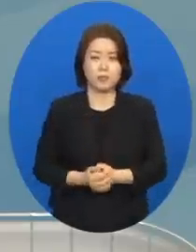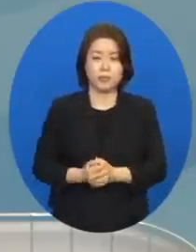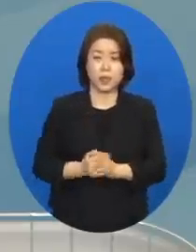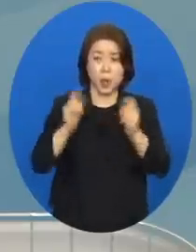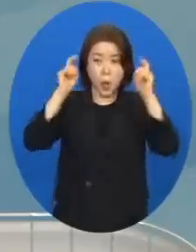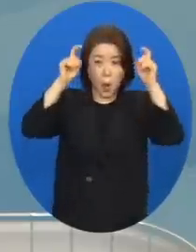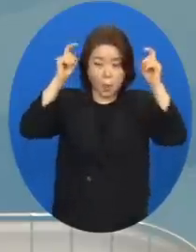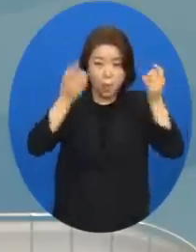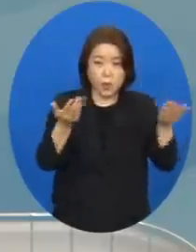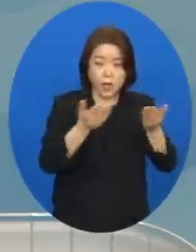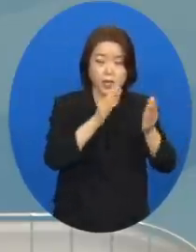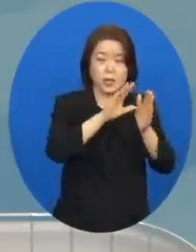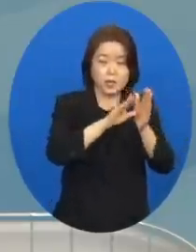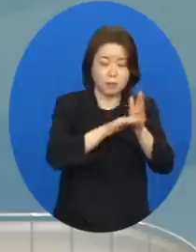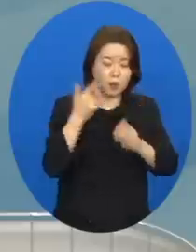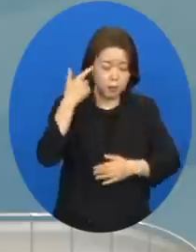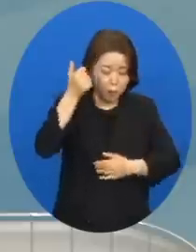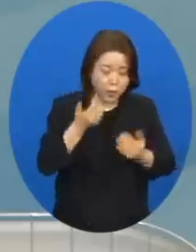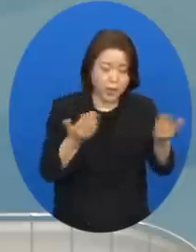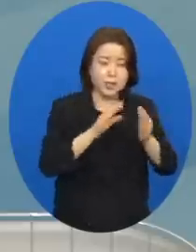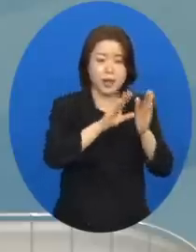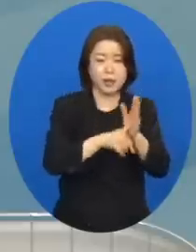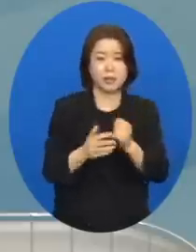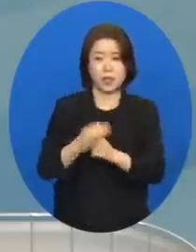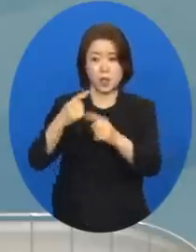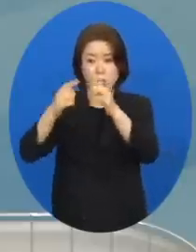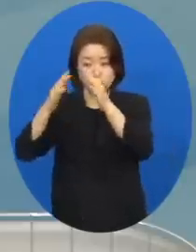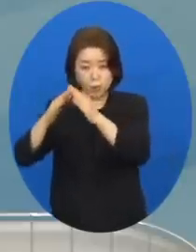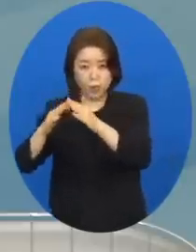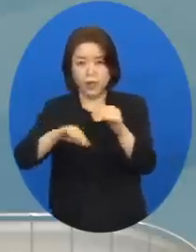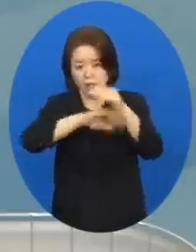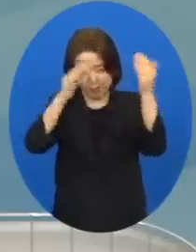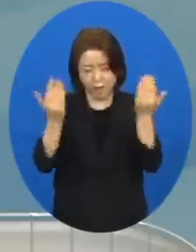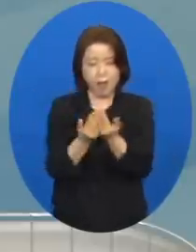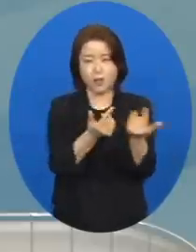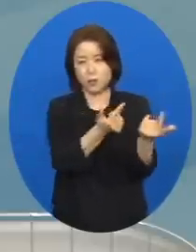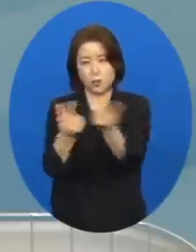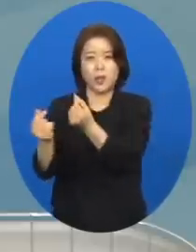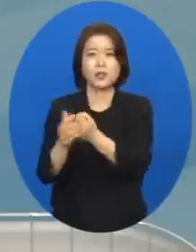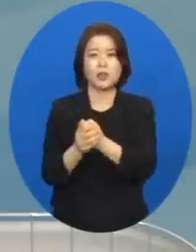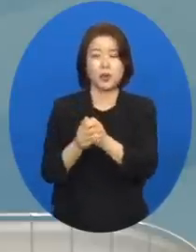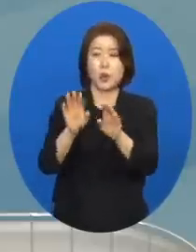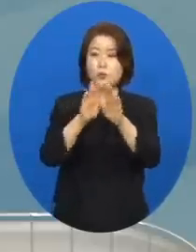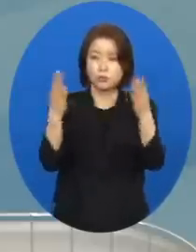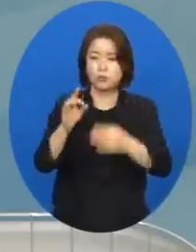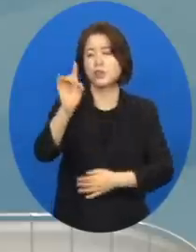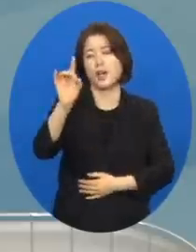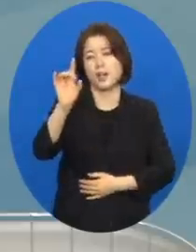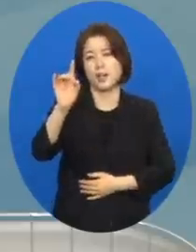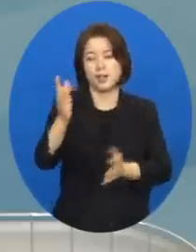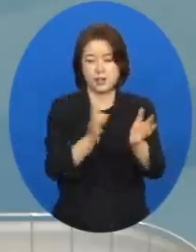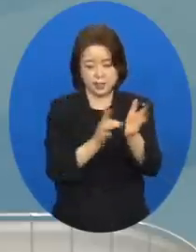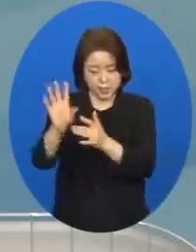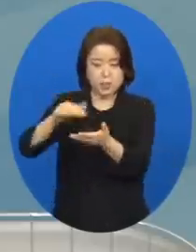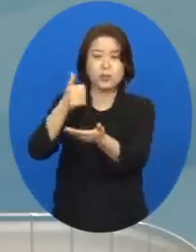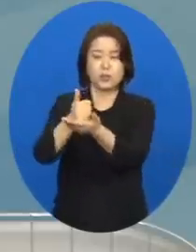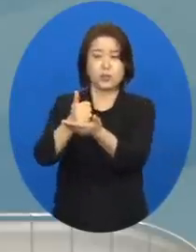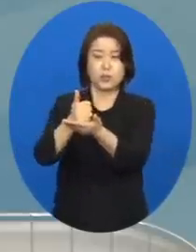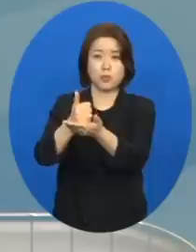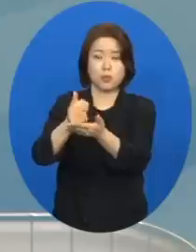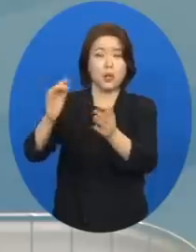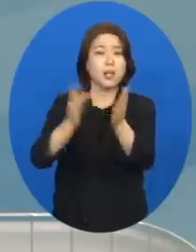때도 교회도 문은 딱 하나밖에 없습니다. 예수님이세요. 그 예수님으로 인하여